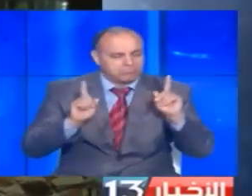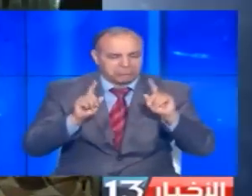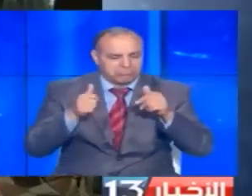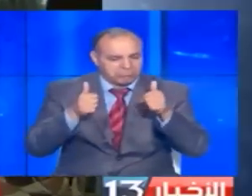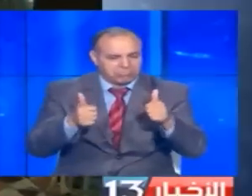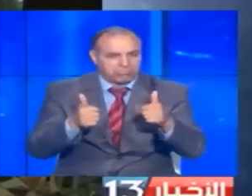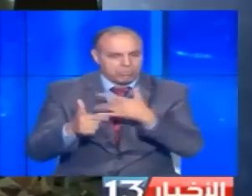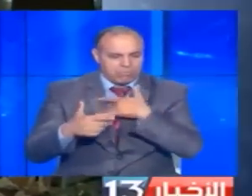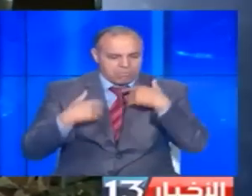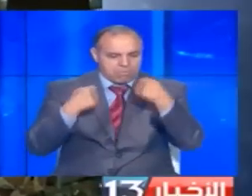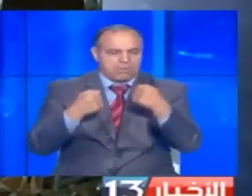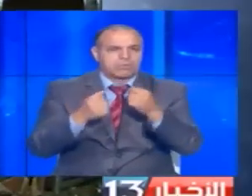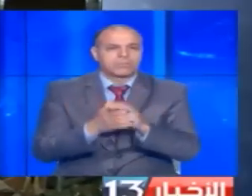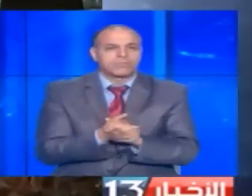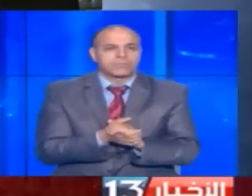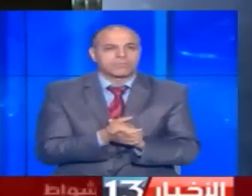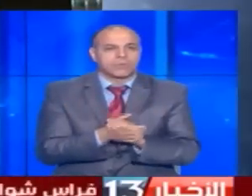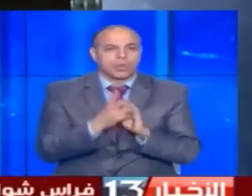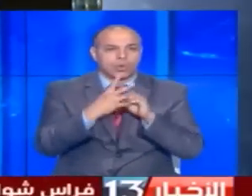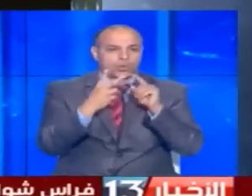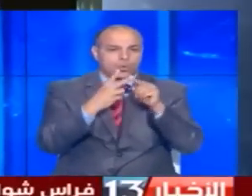حاجه نقول الحمد لله